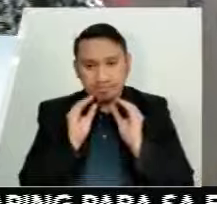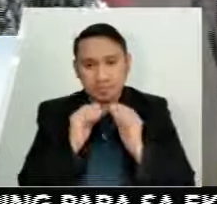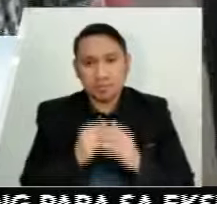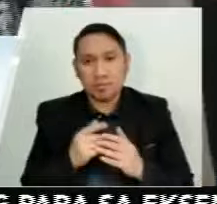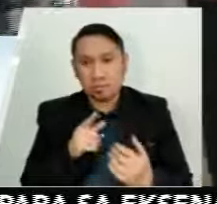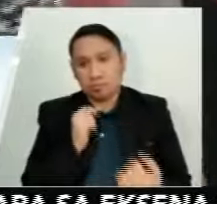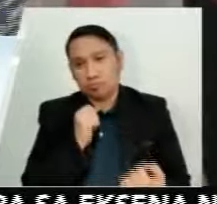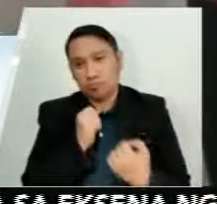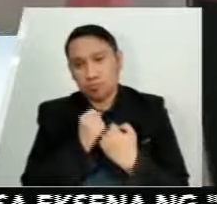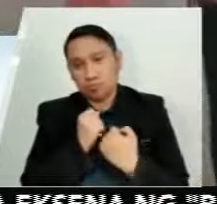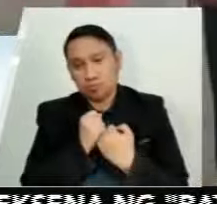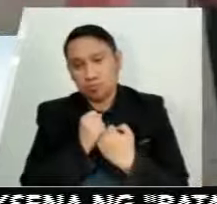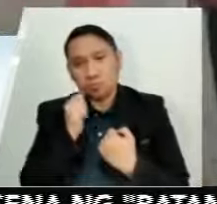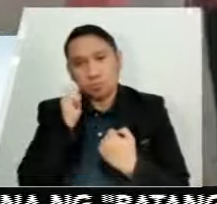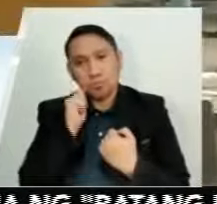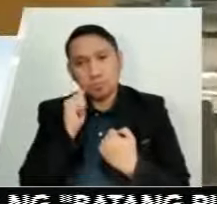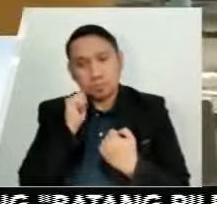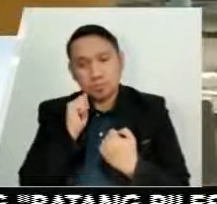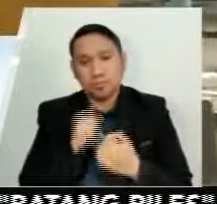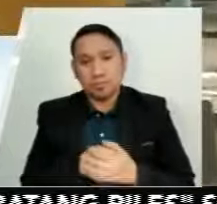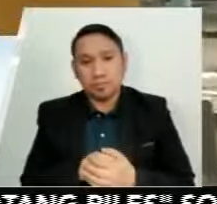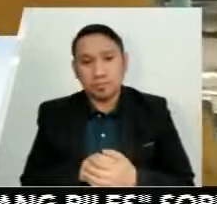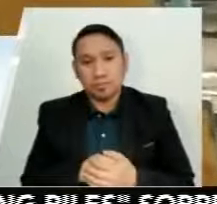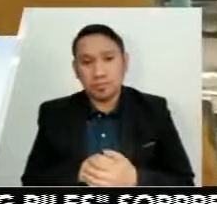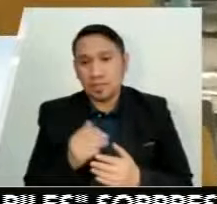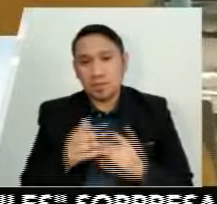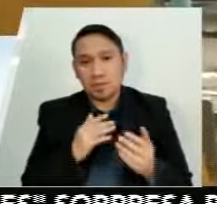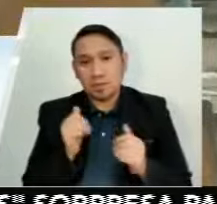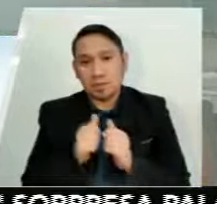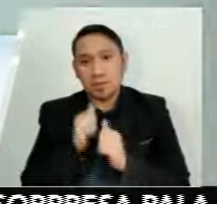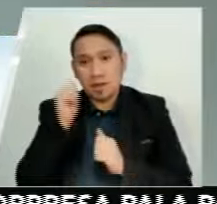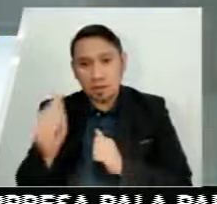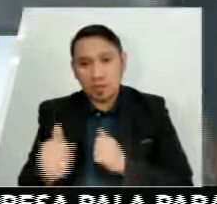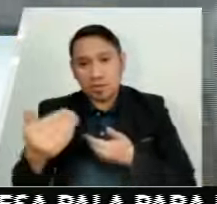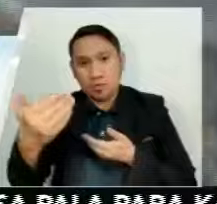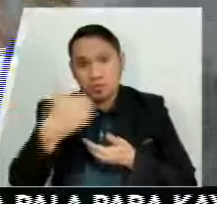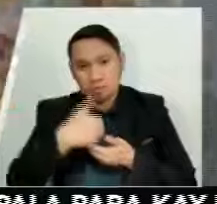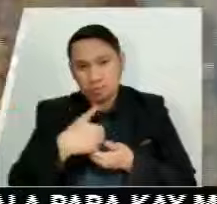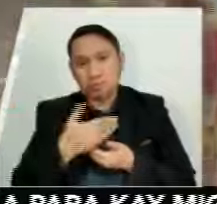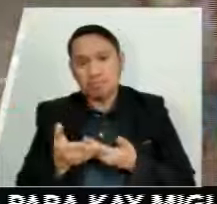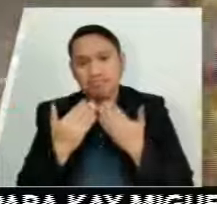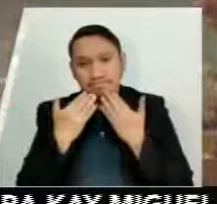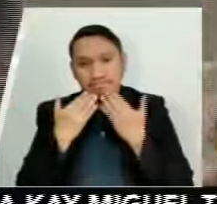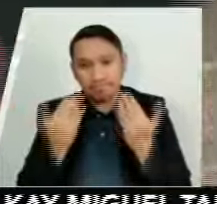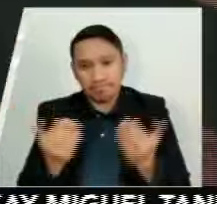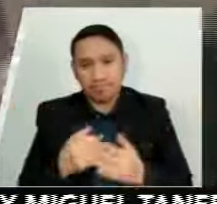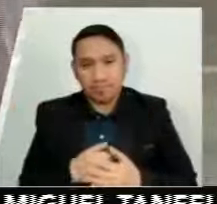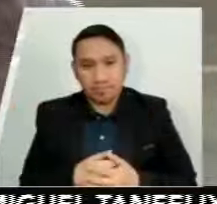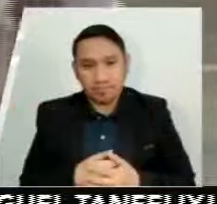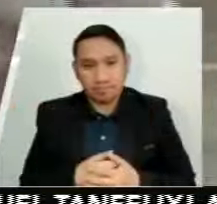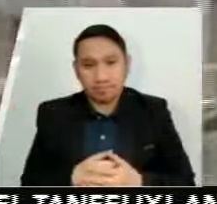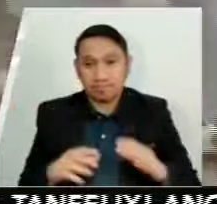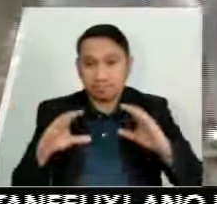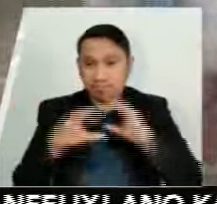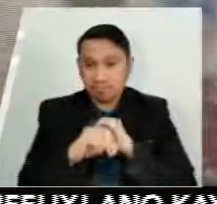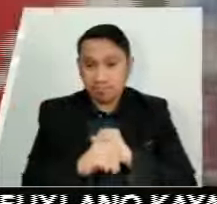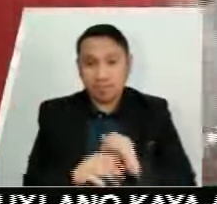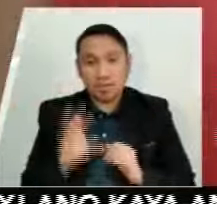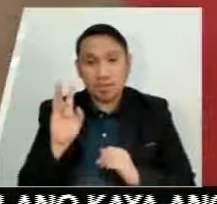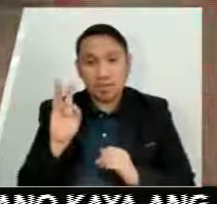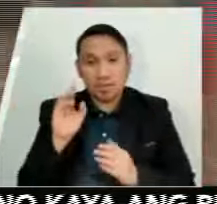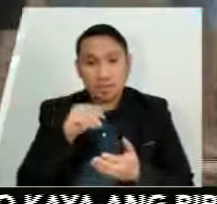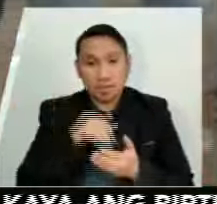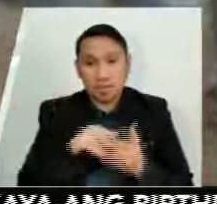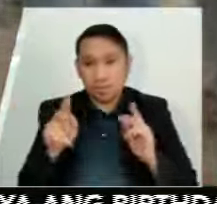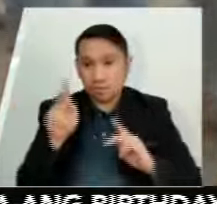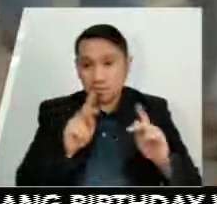palagi sa amin. Kayo nakapunta rito kahit ang layo-layo niyo po ma'am, salamat po talaga sa inyo. Sa kabuuan, 6,000 individual ang nahatiran